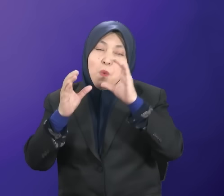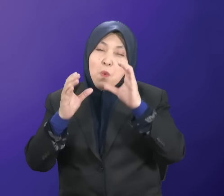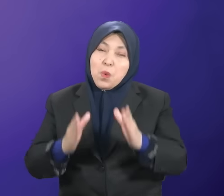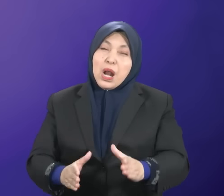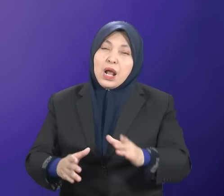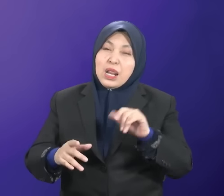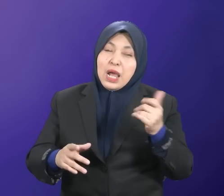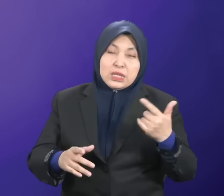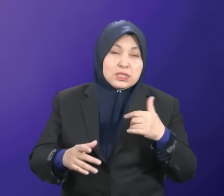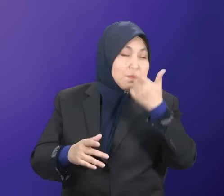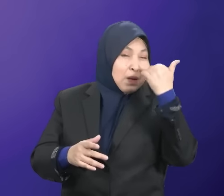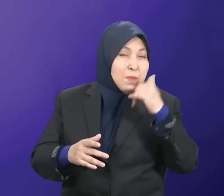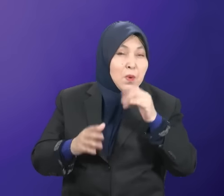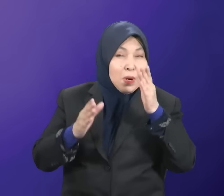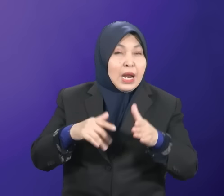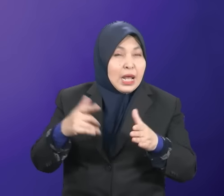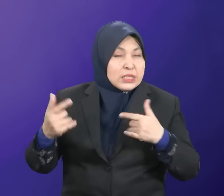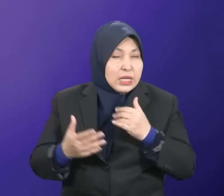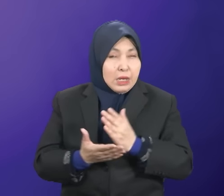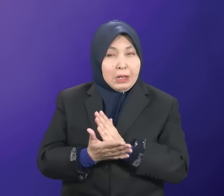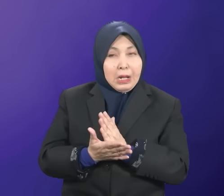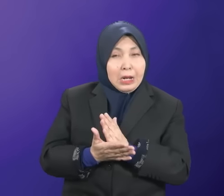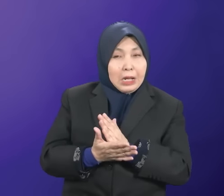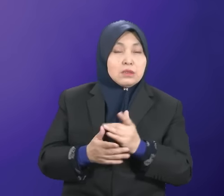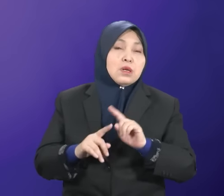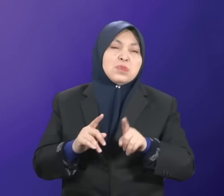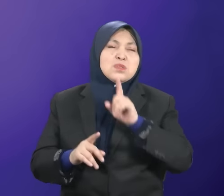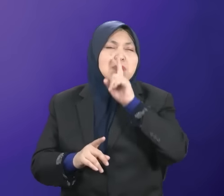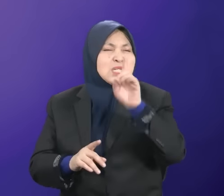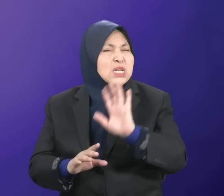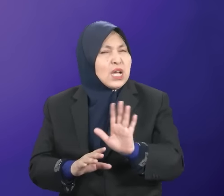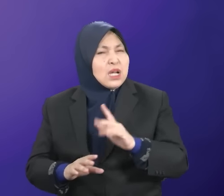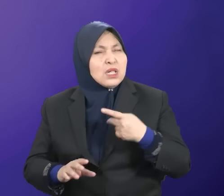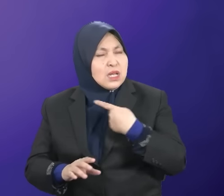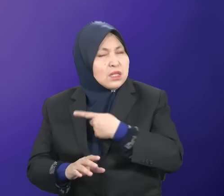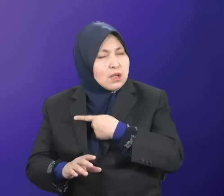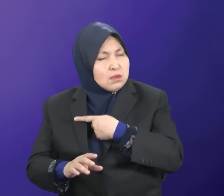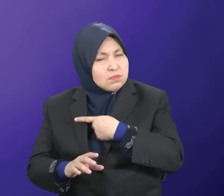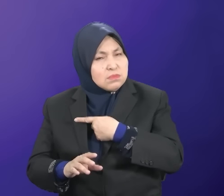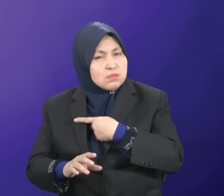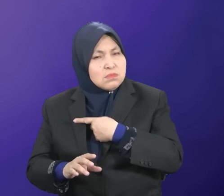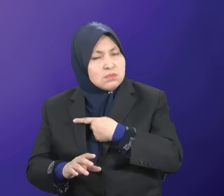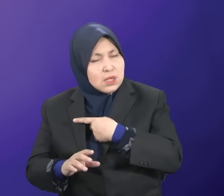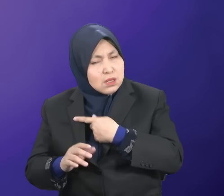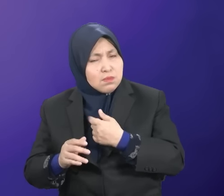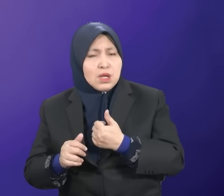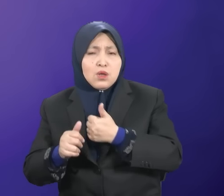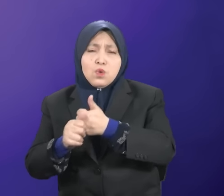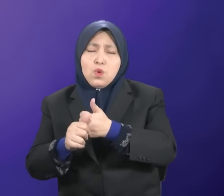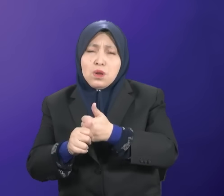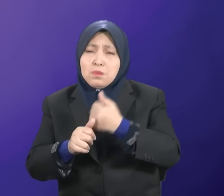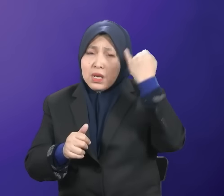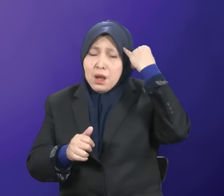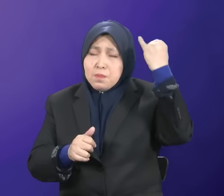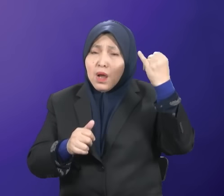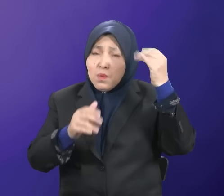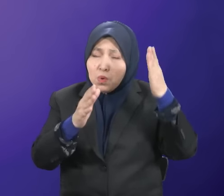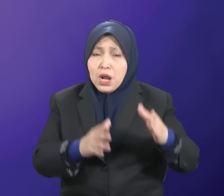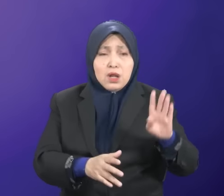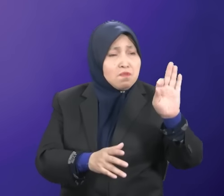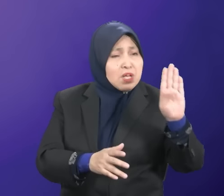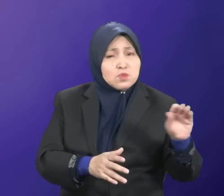maka saya pun ragu-ragu padahal sebenarnya jangan kita bersaksikan kepada pendapat orang dekat Facebook Twitter dan sebagainya